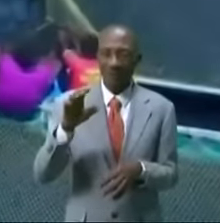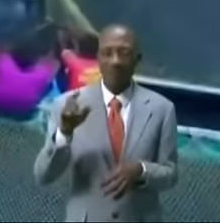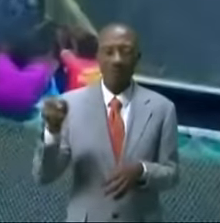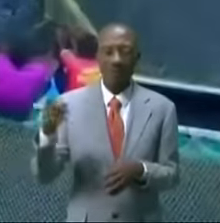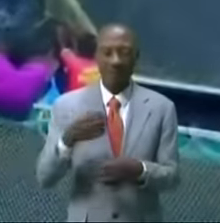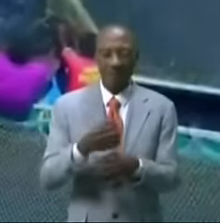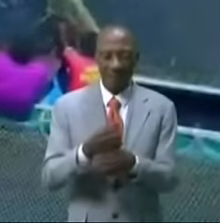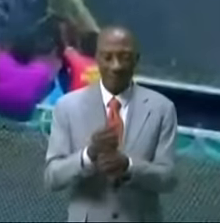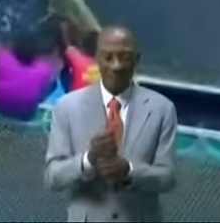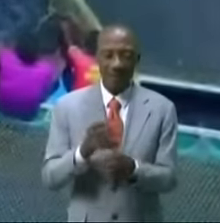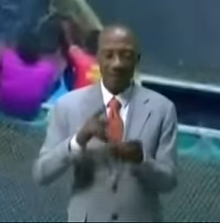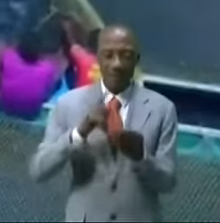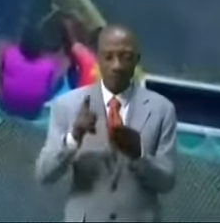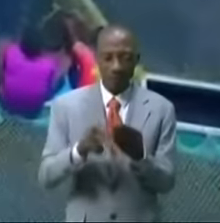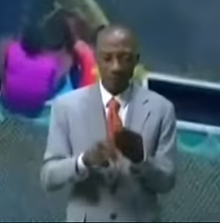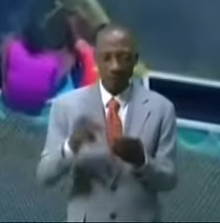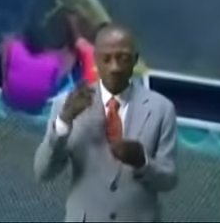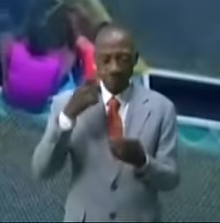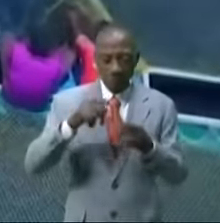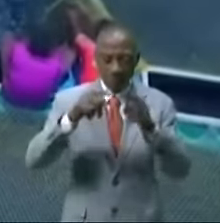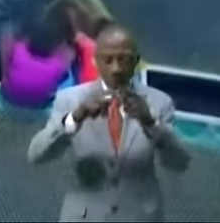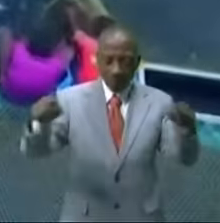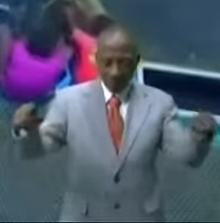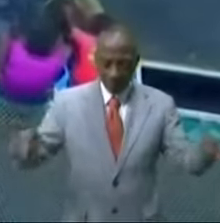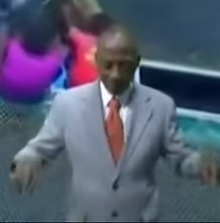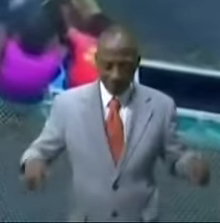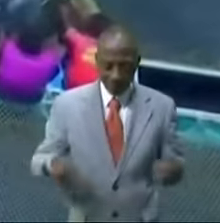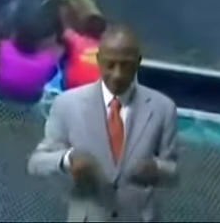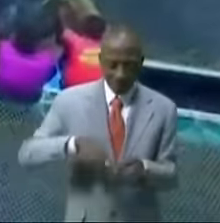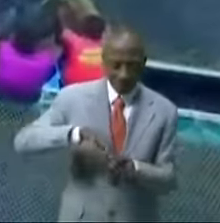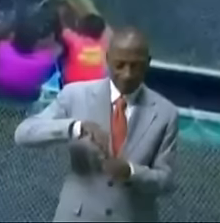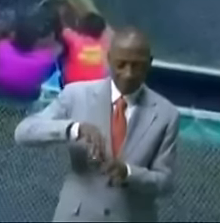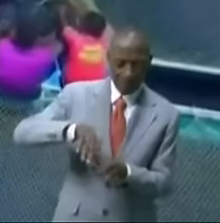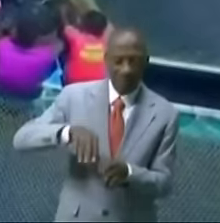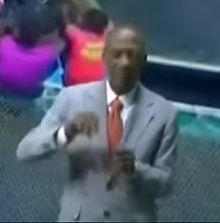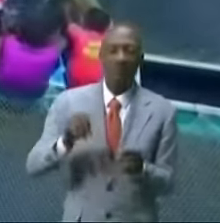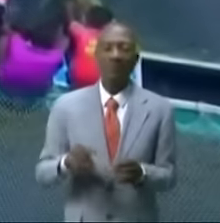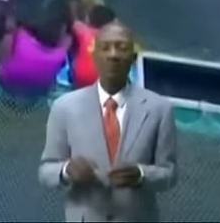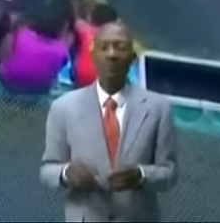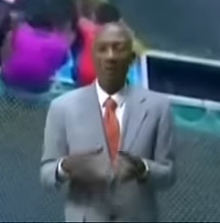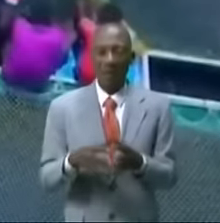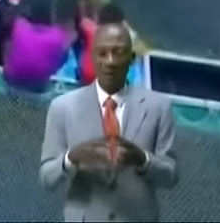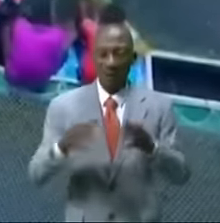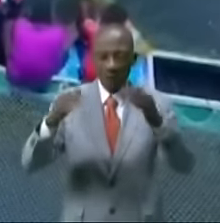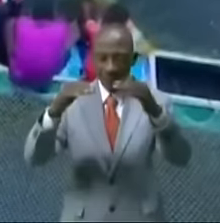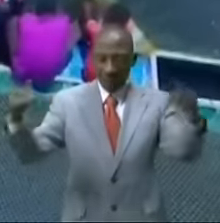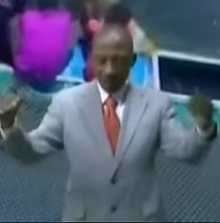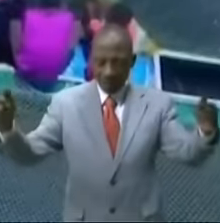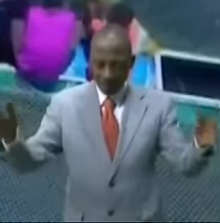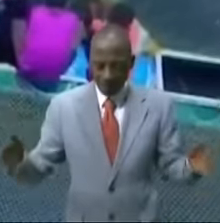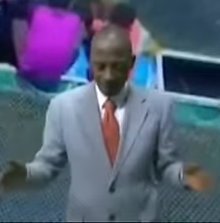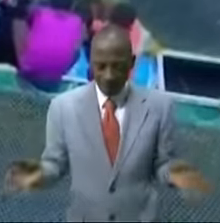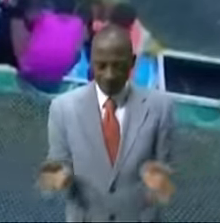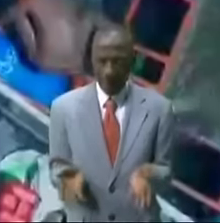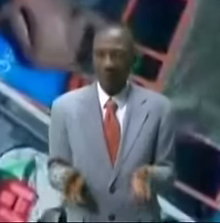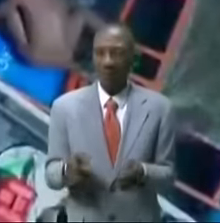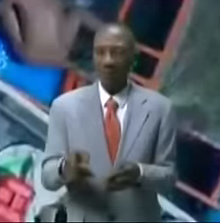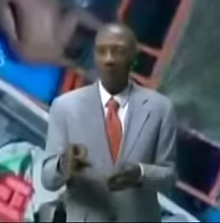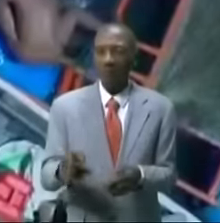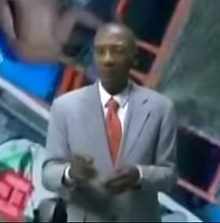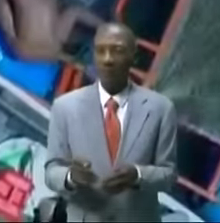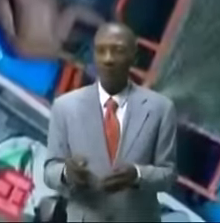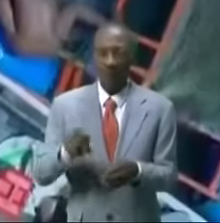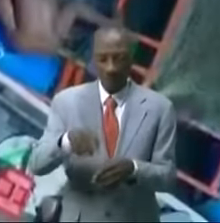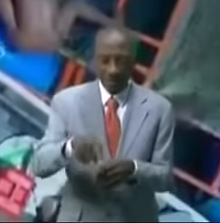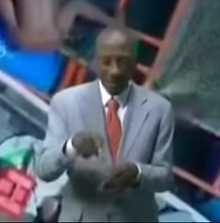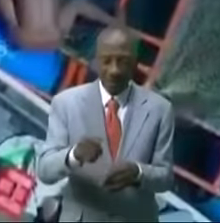la pisciculture en cage flottante sur le lac Albert à travers son entreprise Pacific Fish Project.